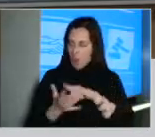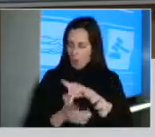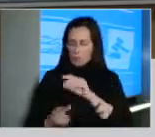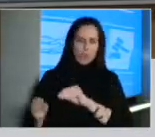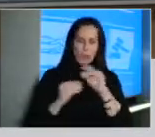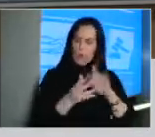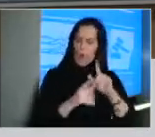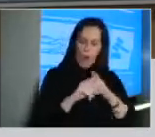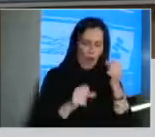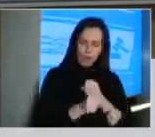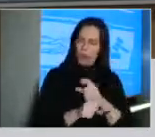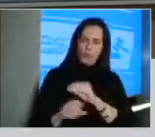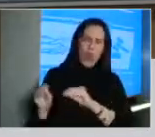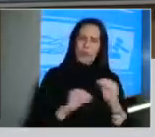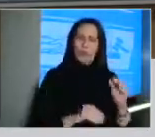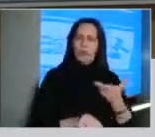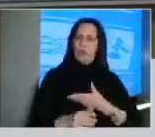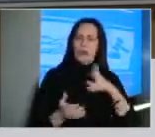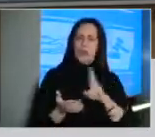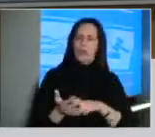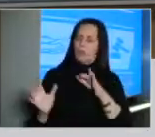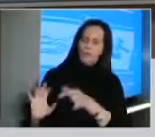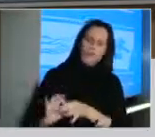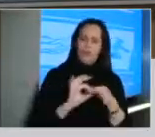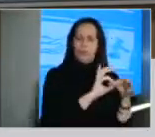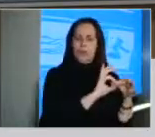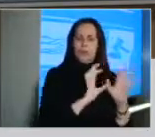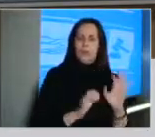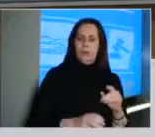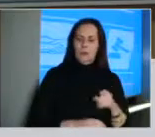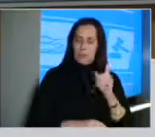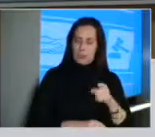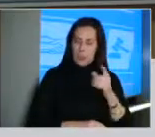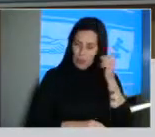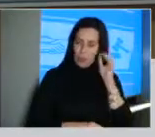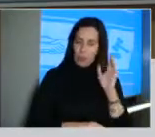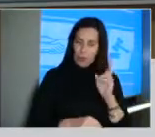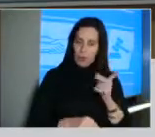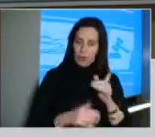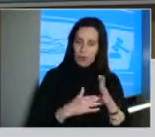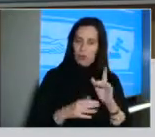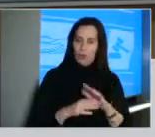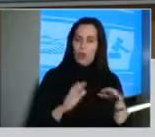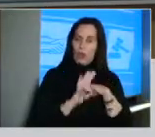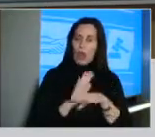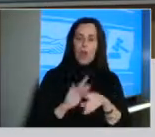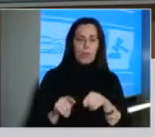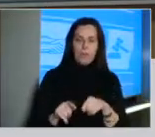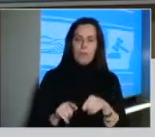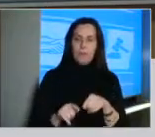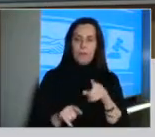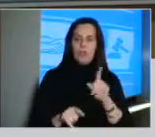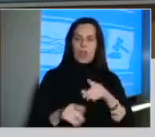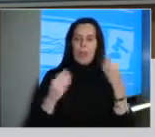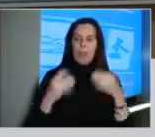עכשיו אתה אצל מעביד ב', תקבל את הזכאות שלך במעביד א', מעביד ב'. צריך לדאוג כמובן שהכללים הם כאלה שאתה